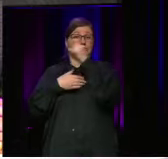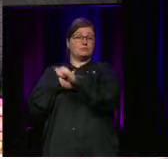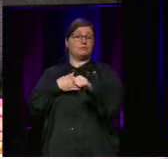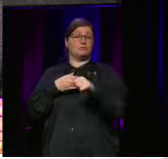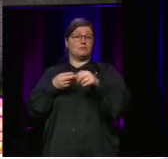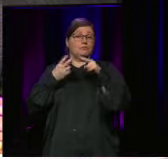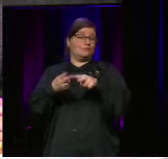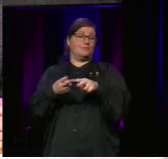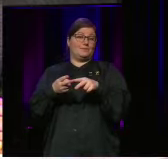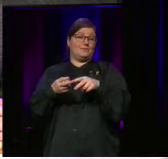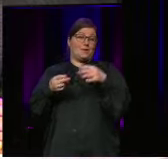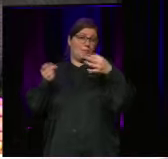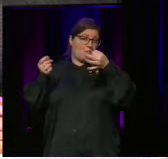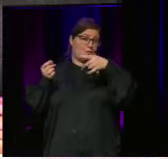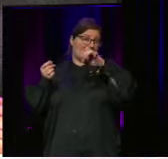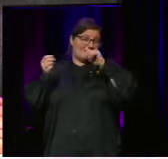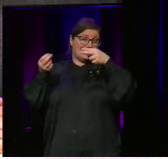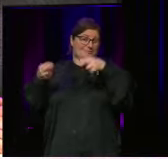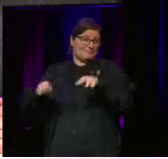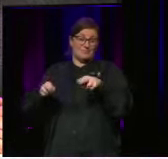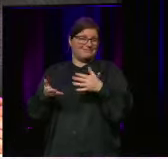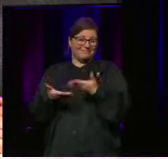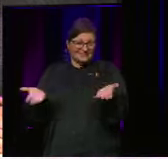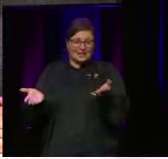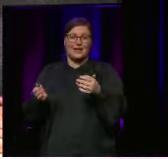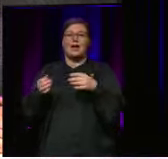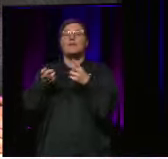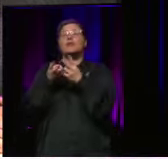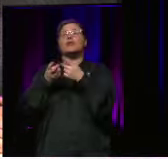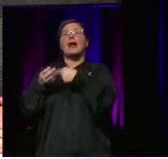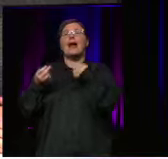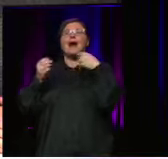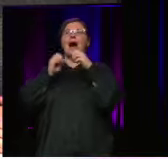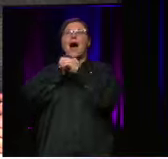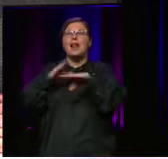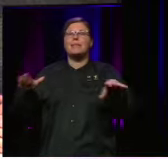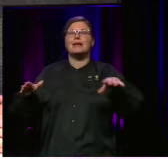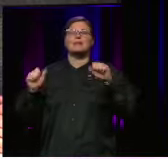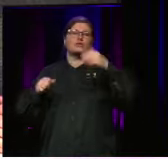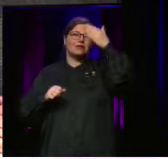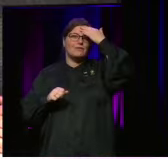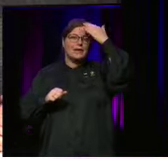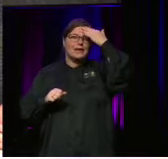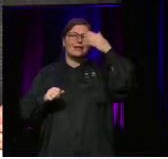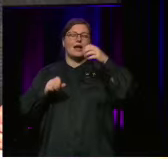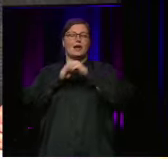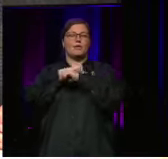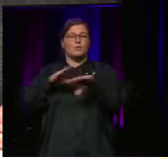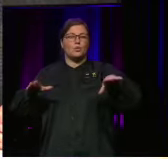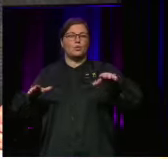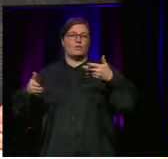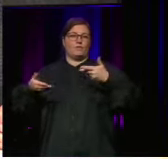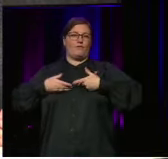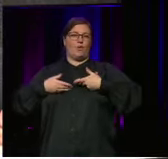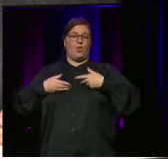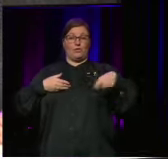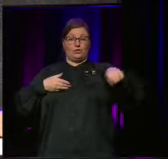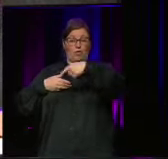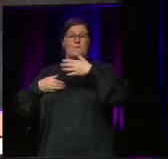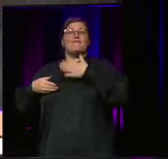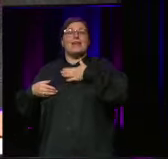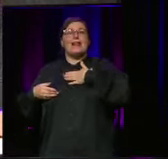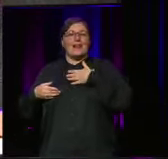och en medveten allmänhet och en väljarkår som är måna om att vi ska bevara demokratin i hemskt